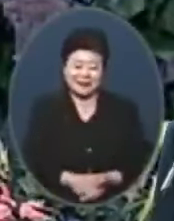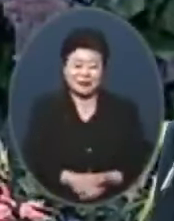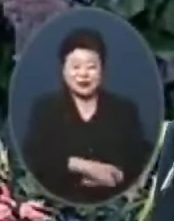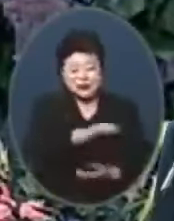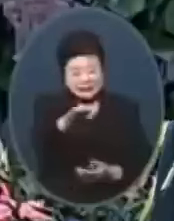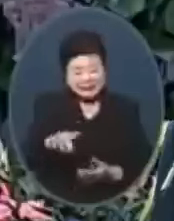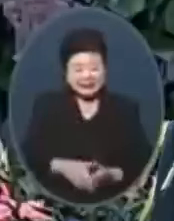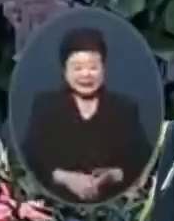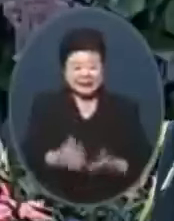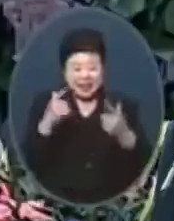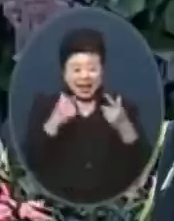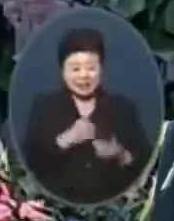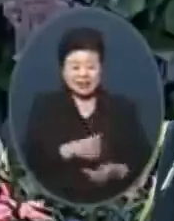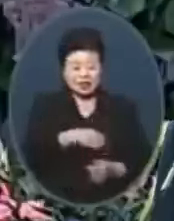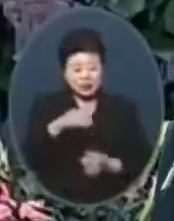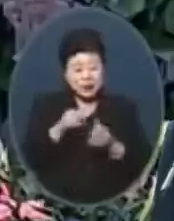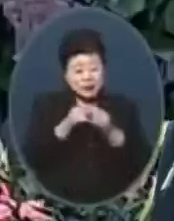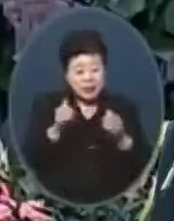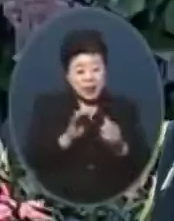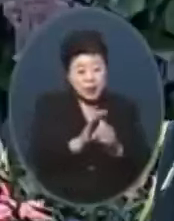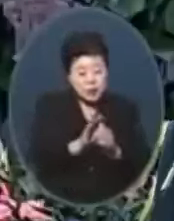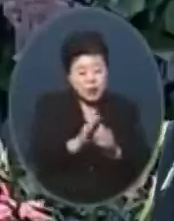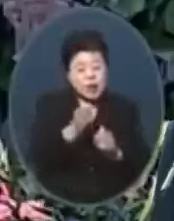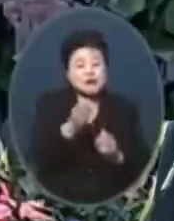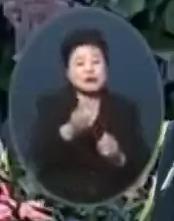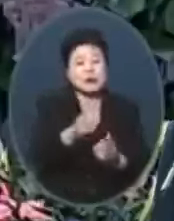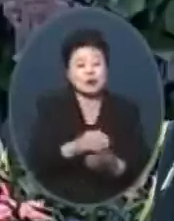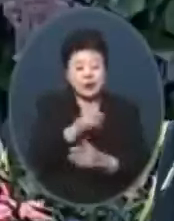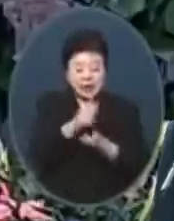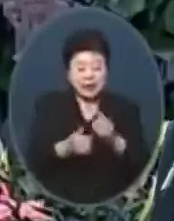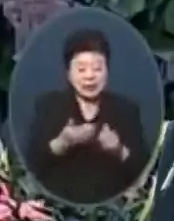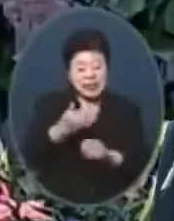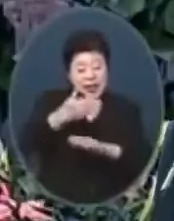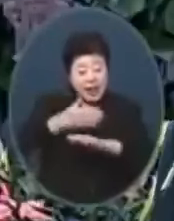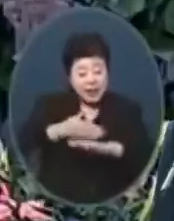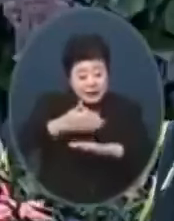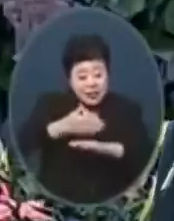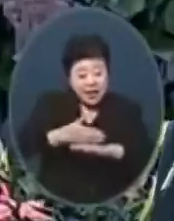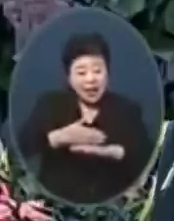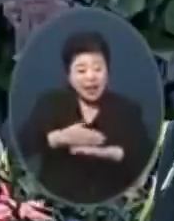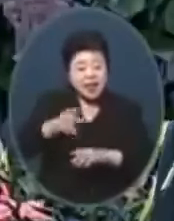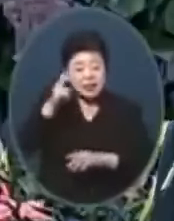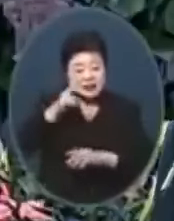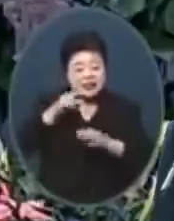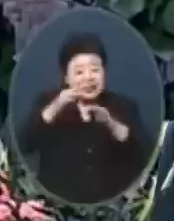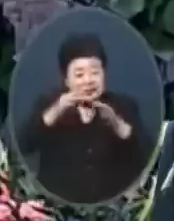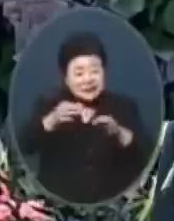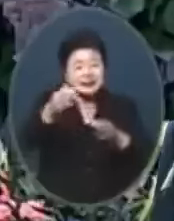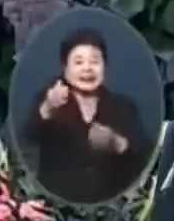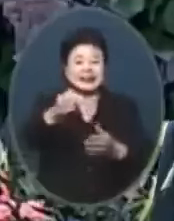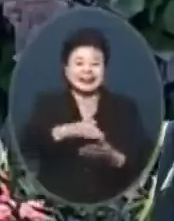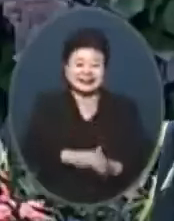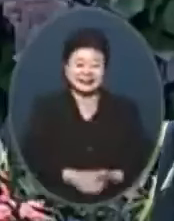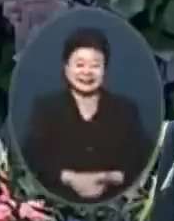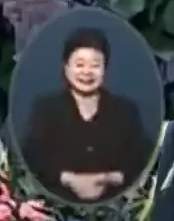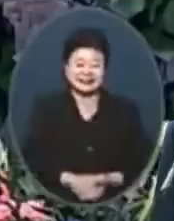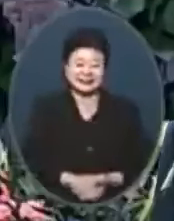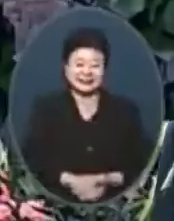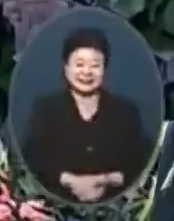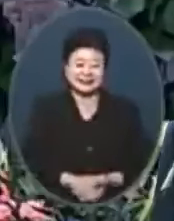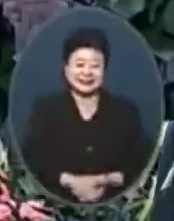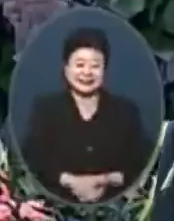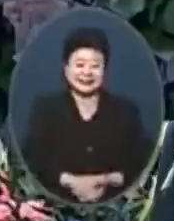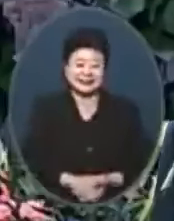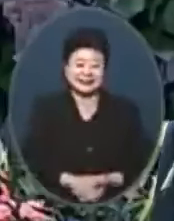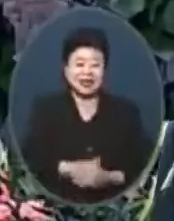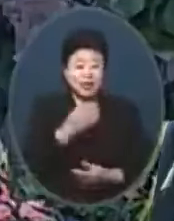우리는 항상 주변 사람들을 위로하고 또 하나님께 감사의 찬양을 드려야 하는 것입니다.